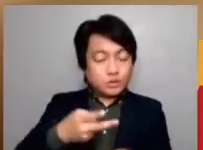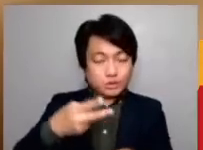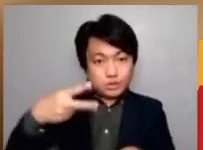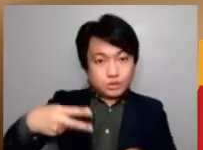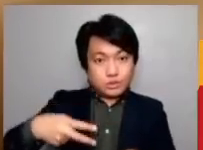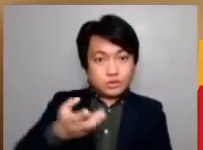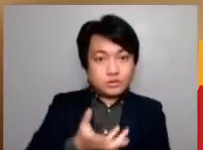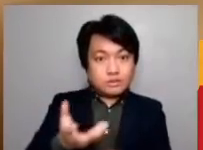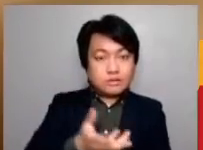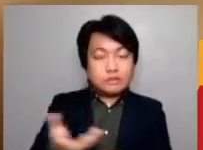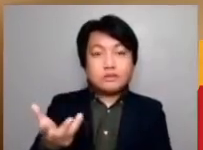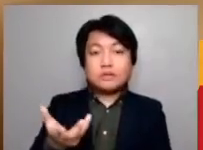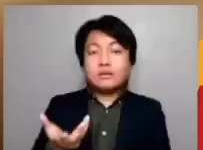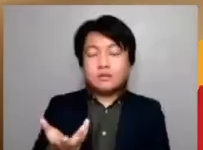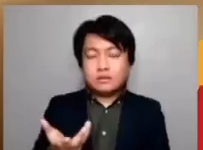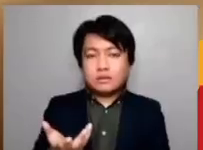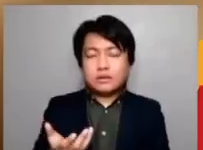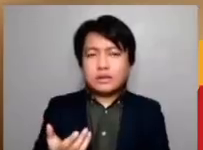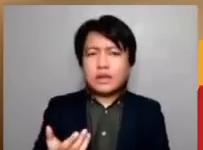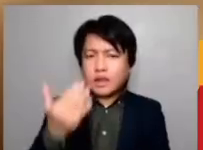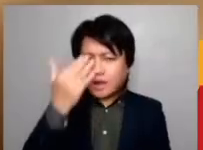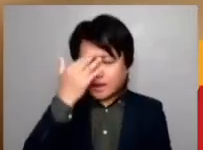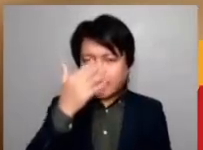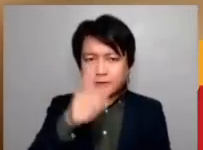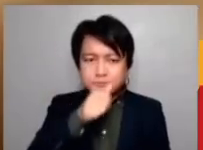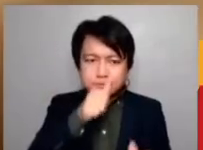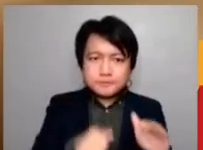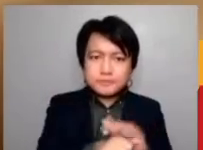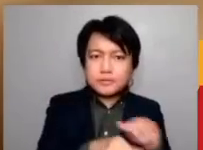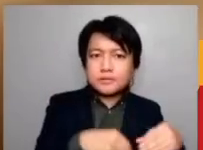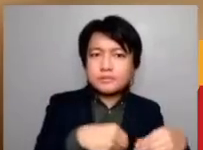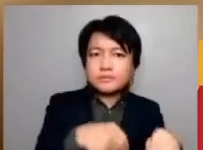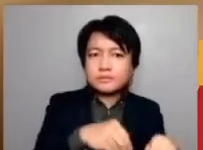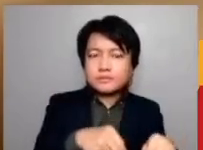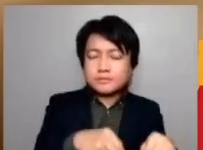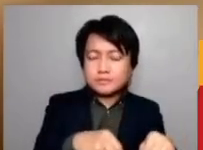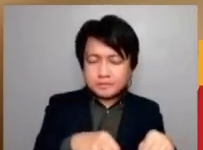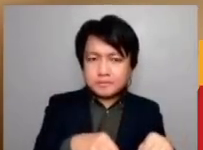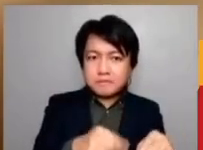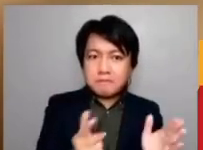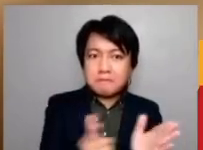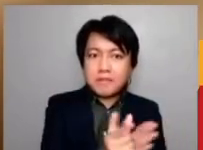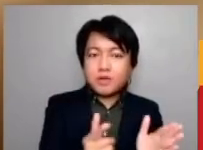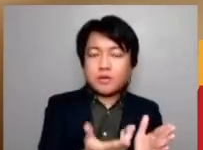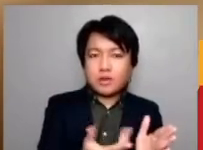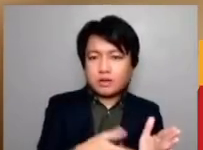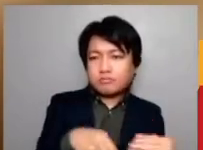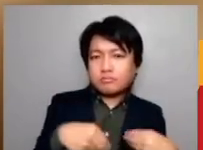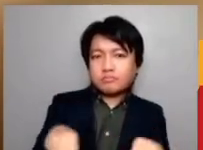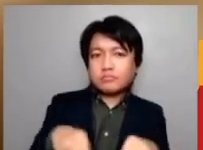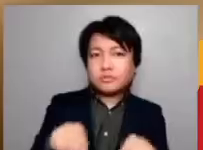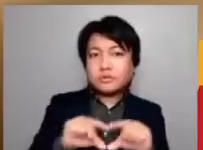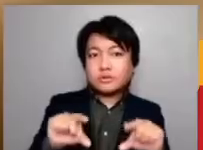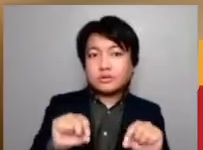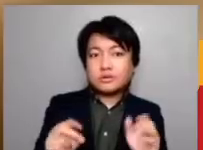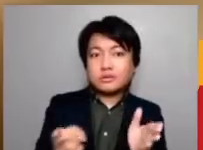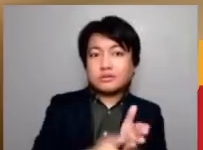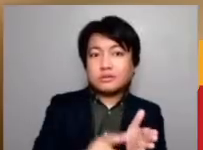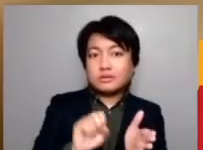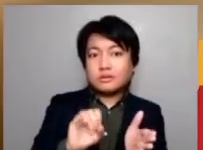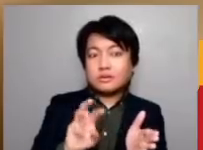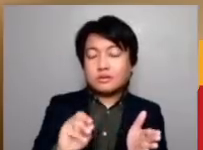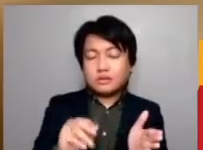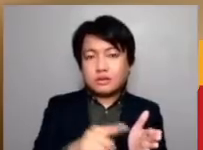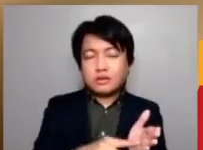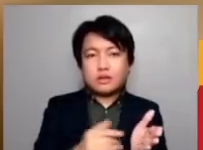may nagre-register tapos binibenta niya yung mga SIM. Oo. At dahil wala naman tayong limit sa numero sa number of SIMs that